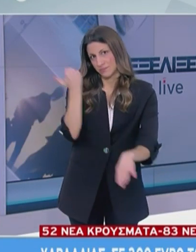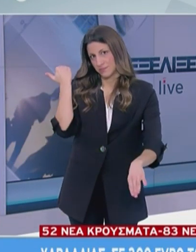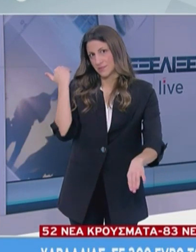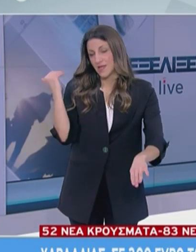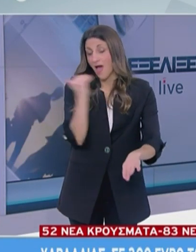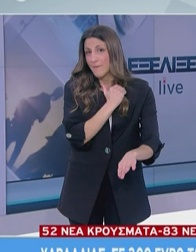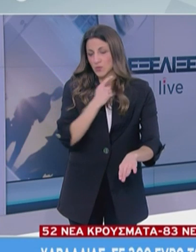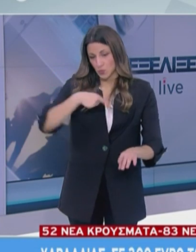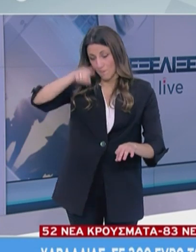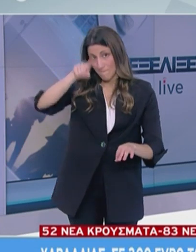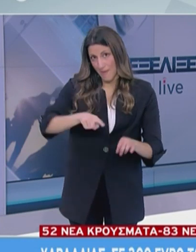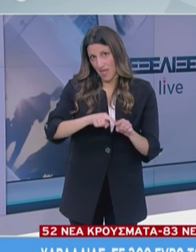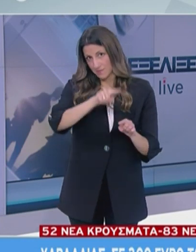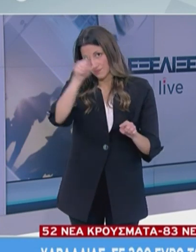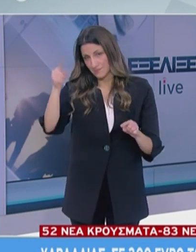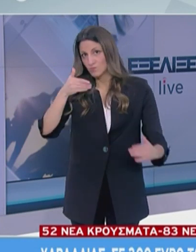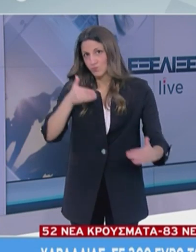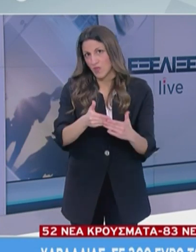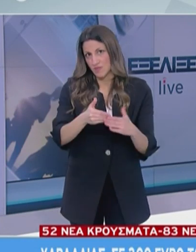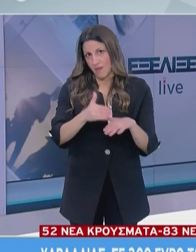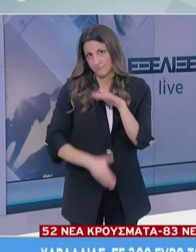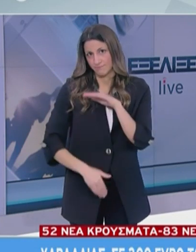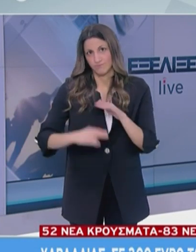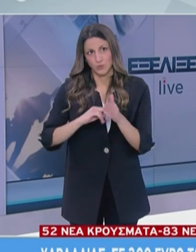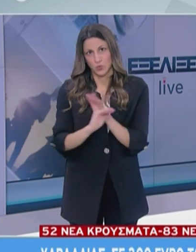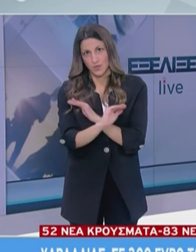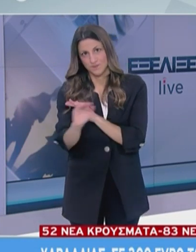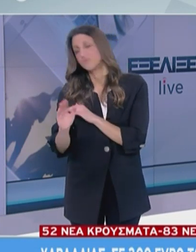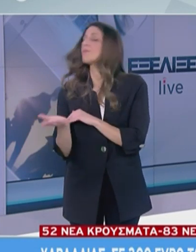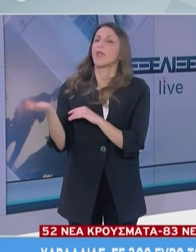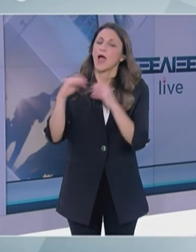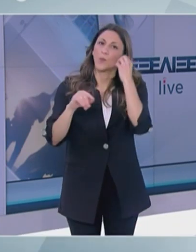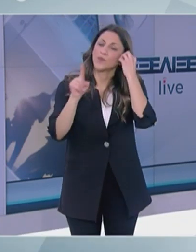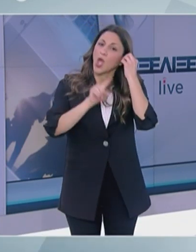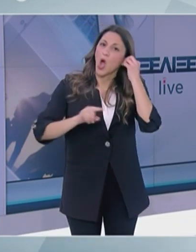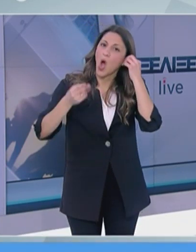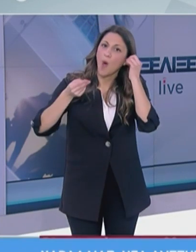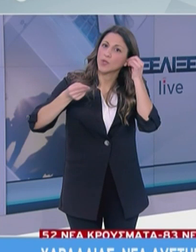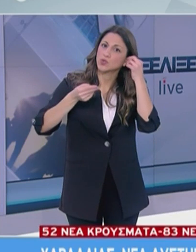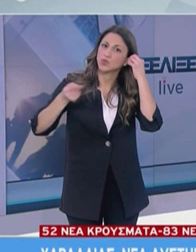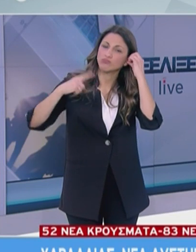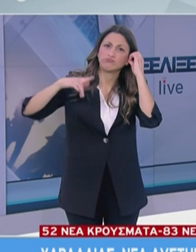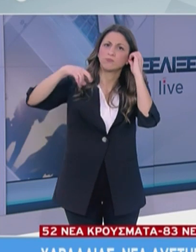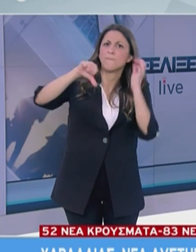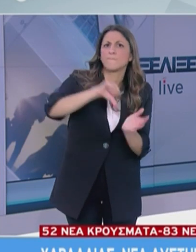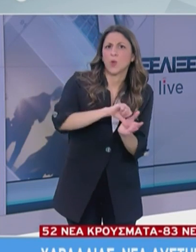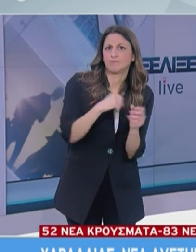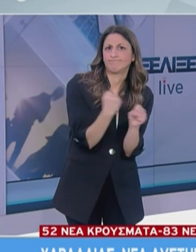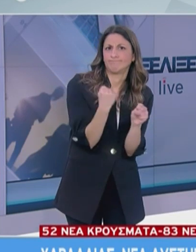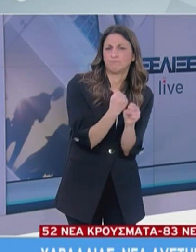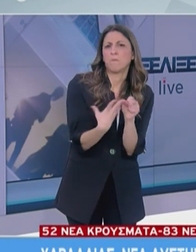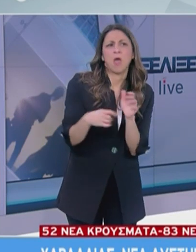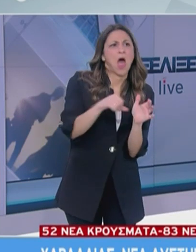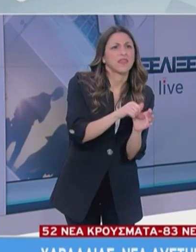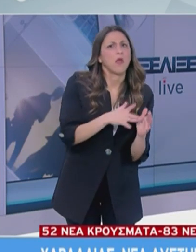επομένων 24 ωρών. Μια ακόμη σημείωση. Όσοι εργαζόμενοι στα αστικά κέντρα, παραδείγματος χάρη στην